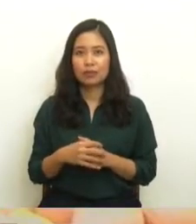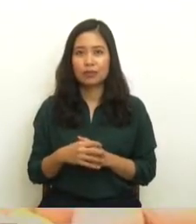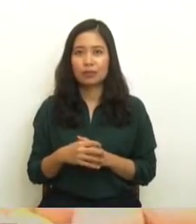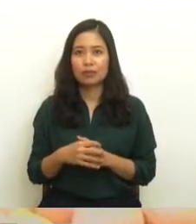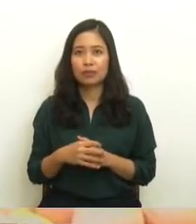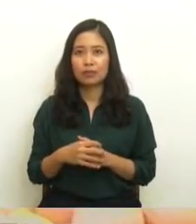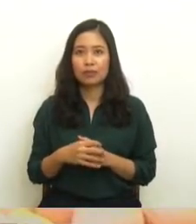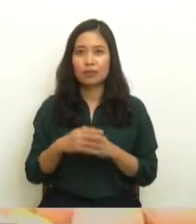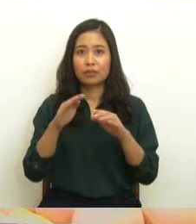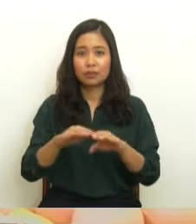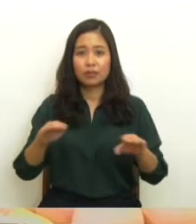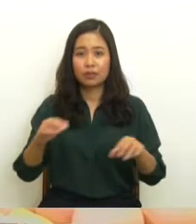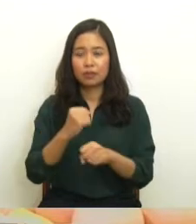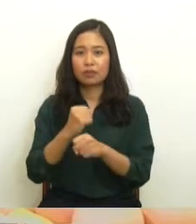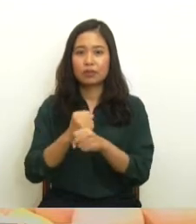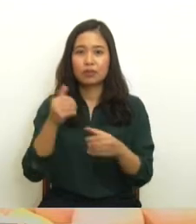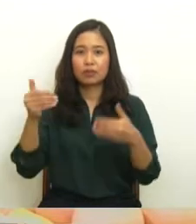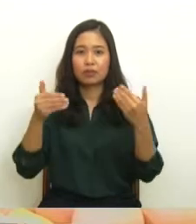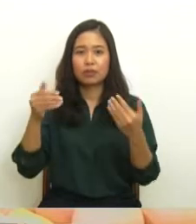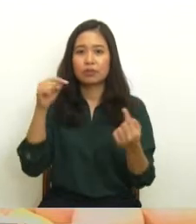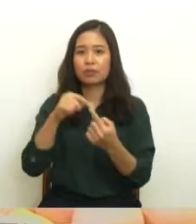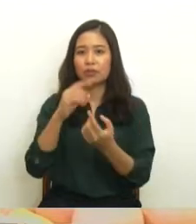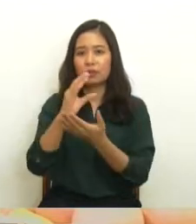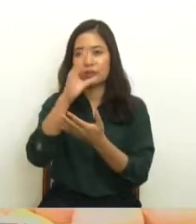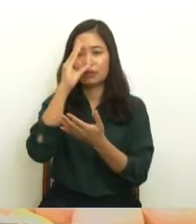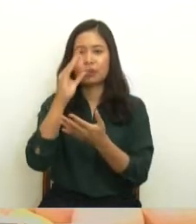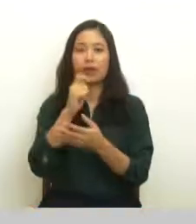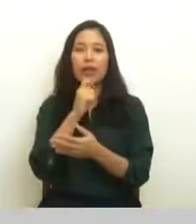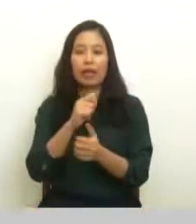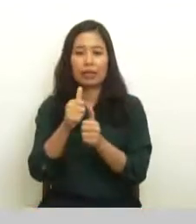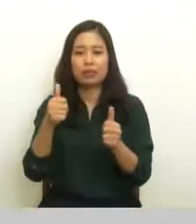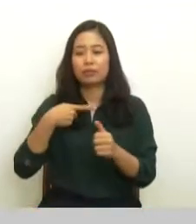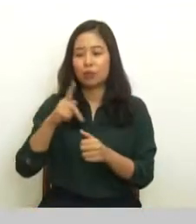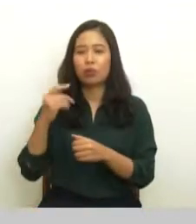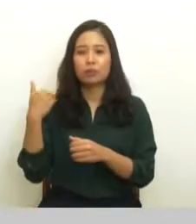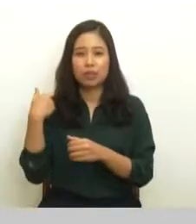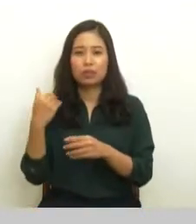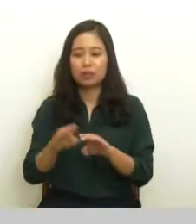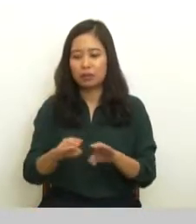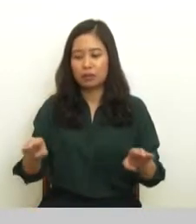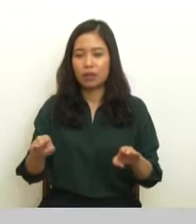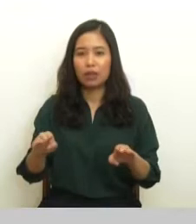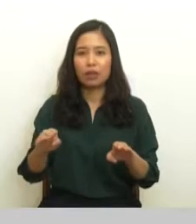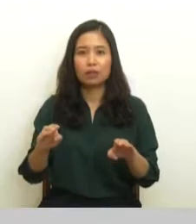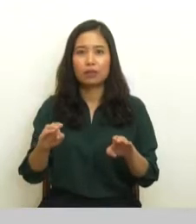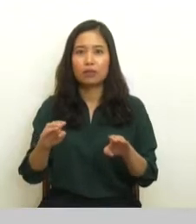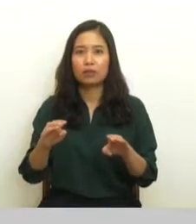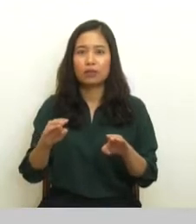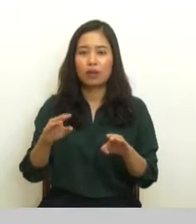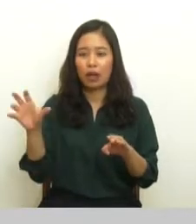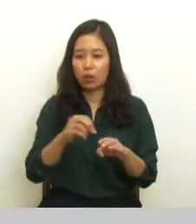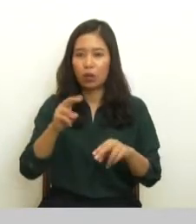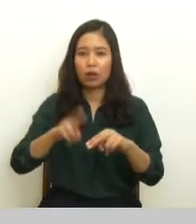ในระหวงที่เดๆ ได้ทำกจกรมในหนวยการเรีรู้เรื่องอาหารดีมีประโยชน์เด็ก ได้ตกลงกันว่าจะนำไข่ๆ